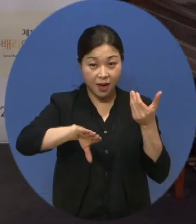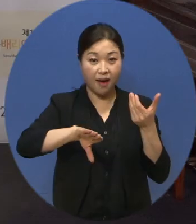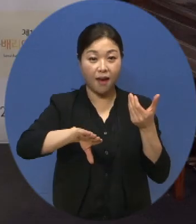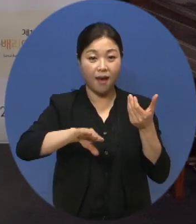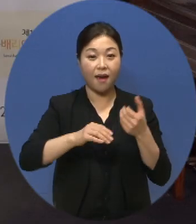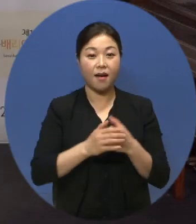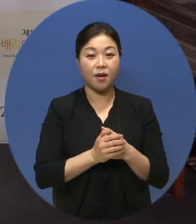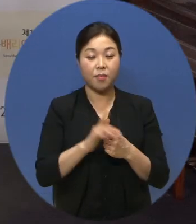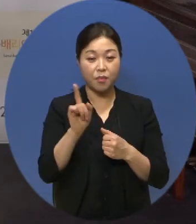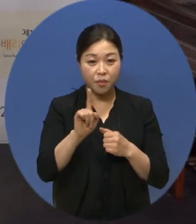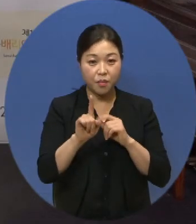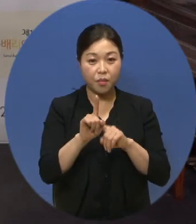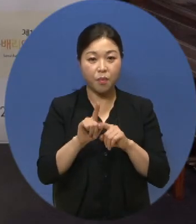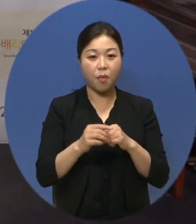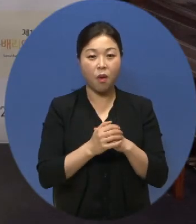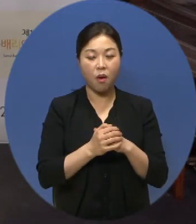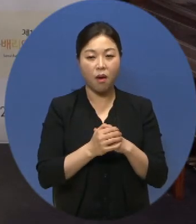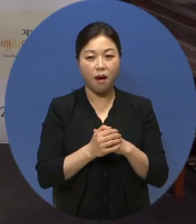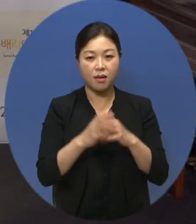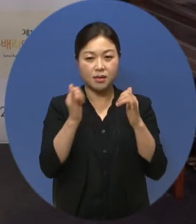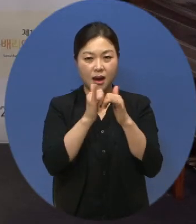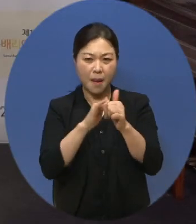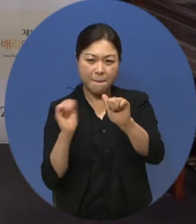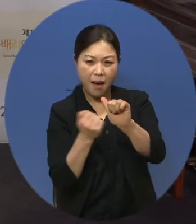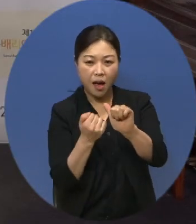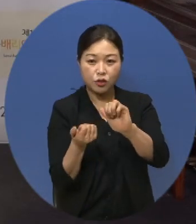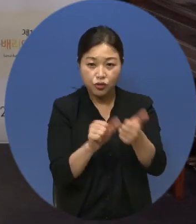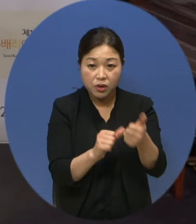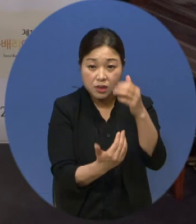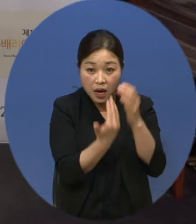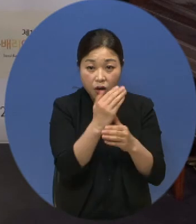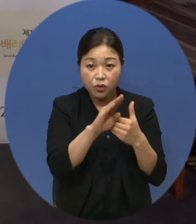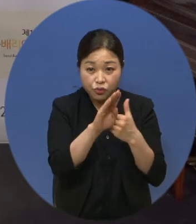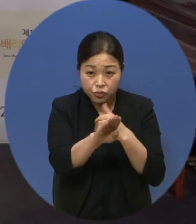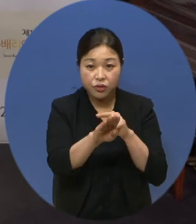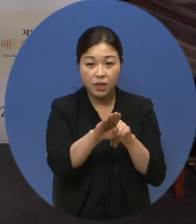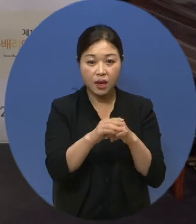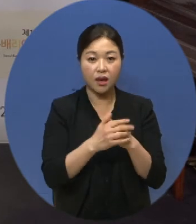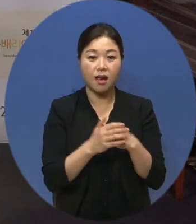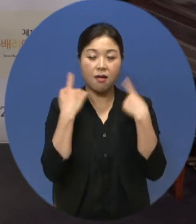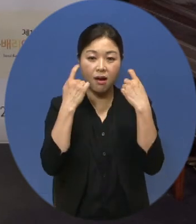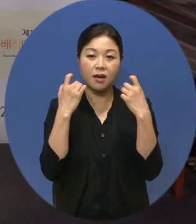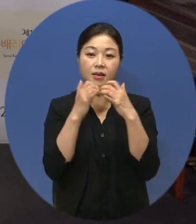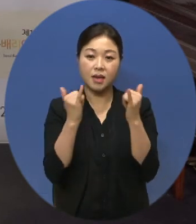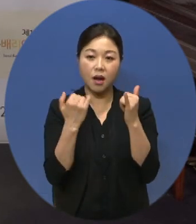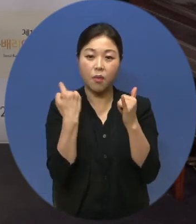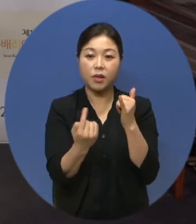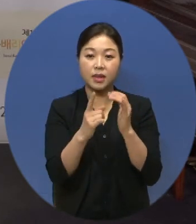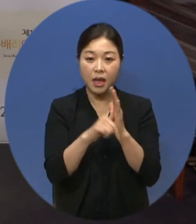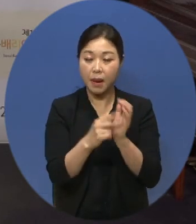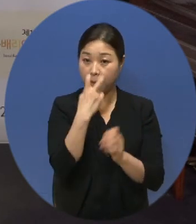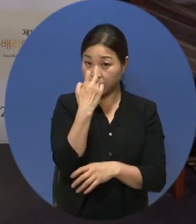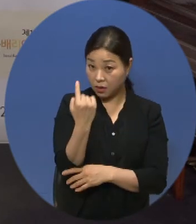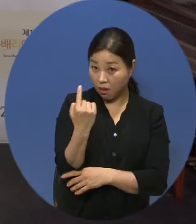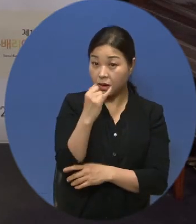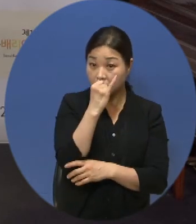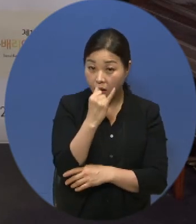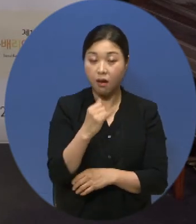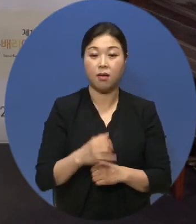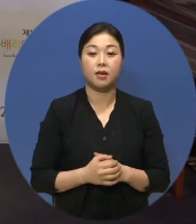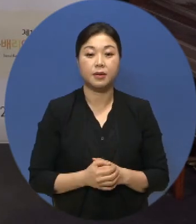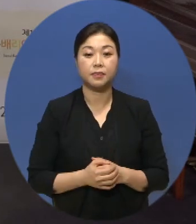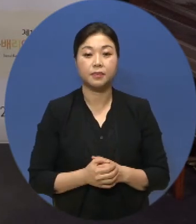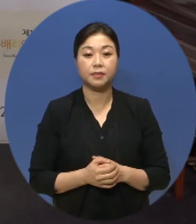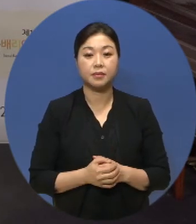도끼나무 사건이나 이런 것들이 벌어지고 나서 지금처럼 이제 관광객들이 방문할 때만 이제 보초를 서거나 이런 상황들이